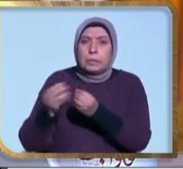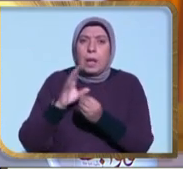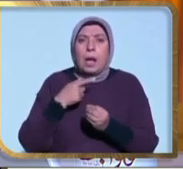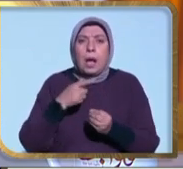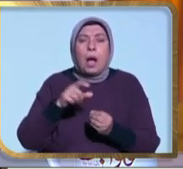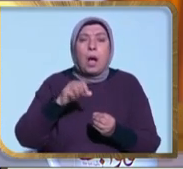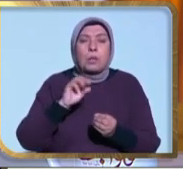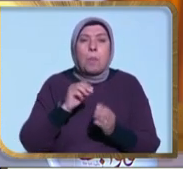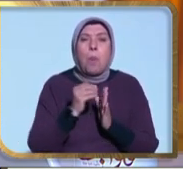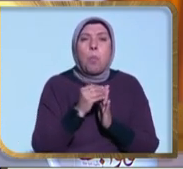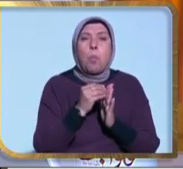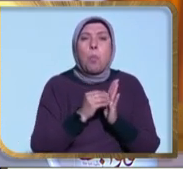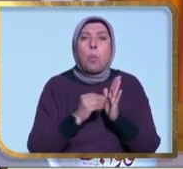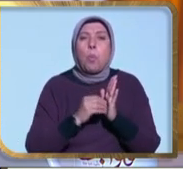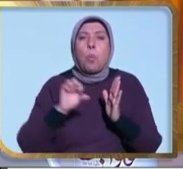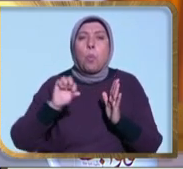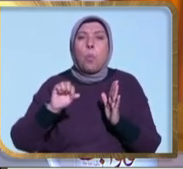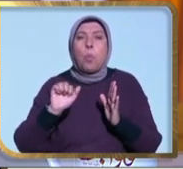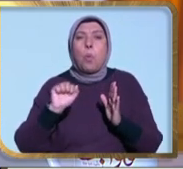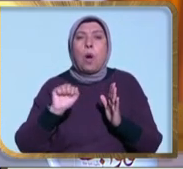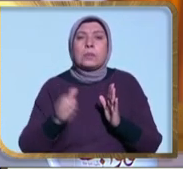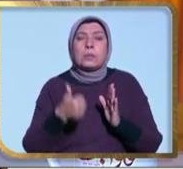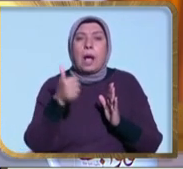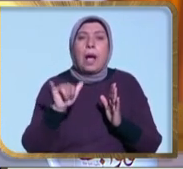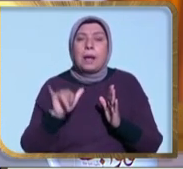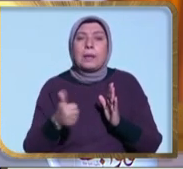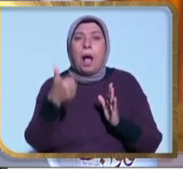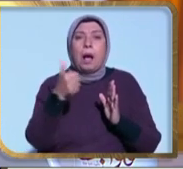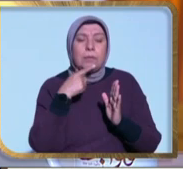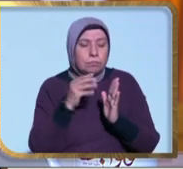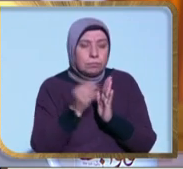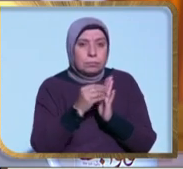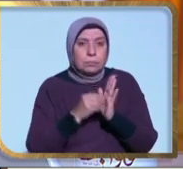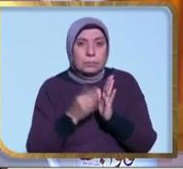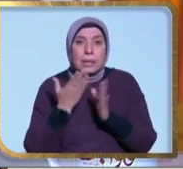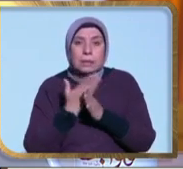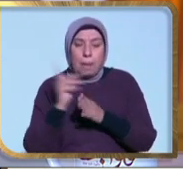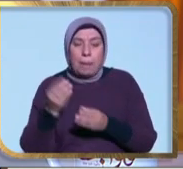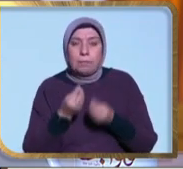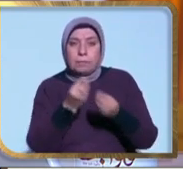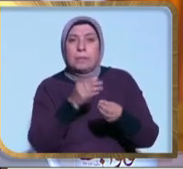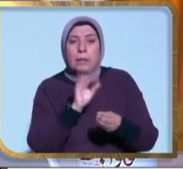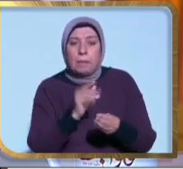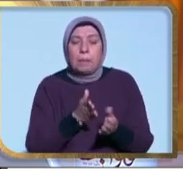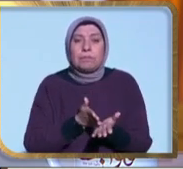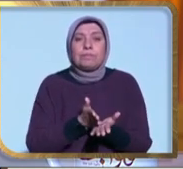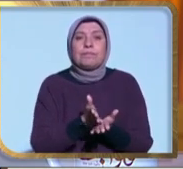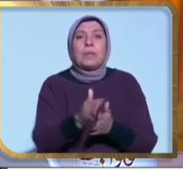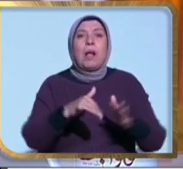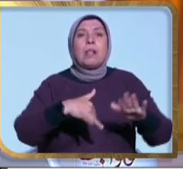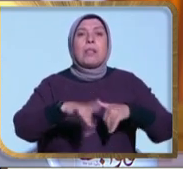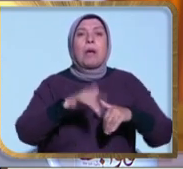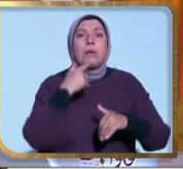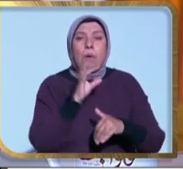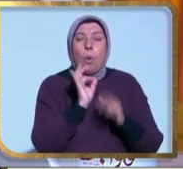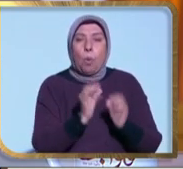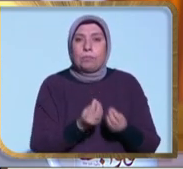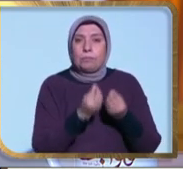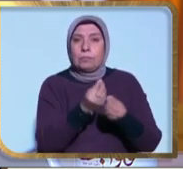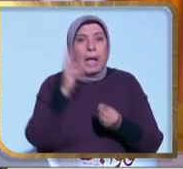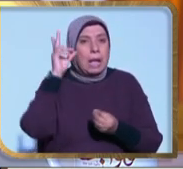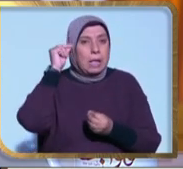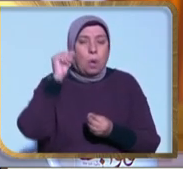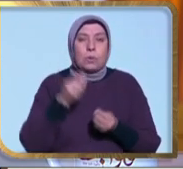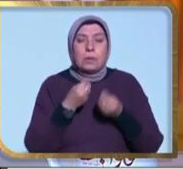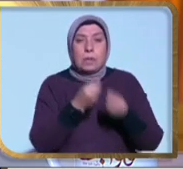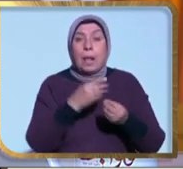انفسهم يعني يستقيموا عليها ياخدوا انفسهم بهذه المبادئ والوصايا وذريتهم كمان من